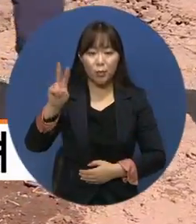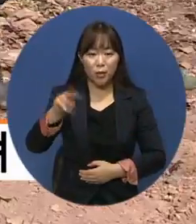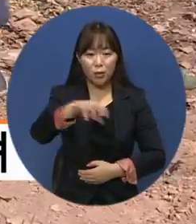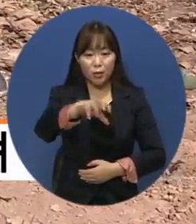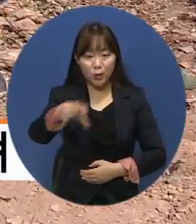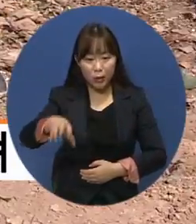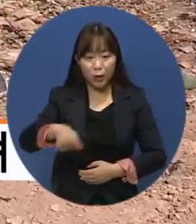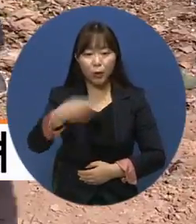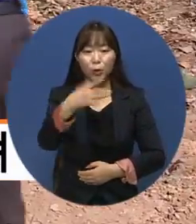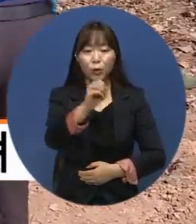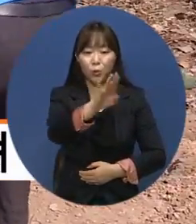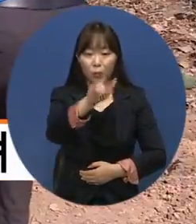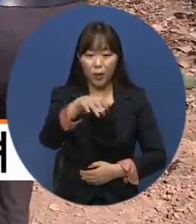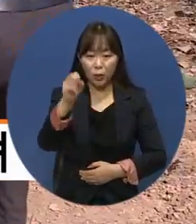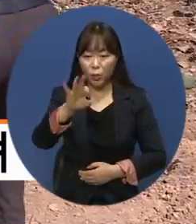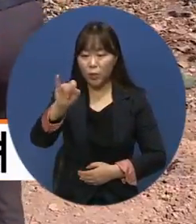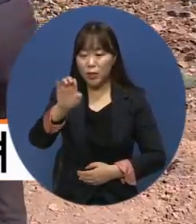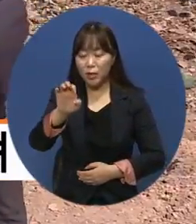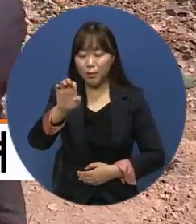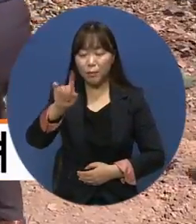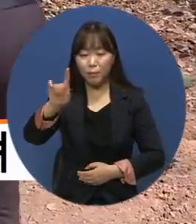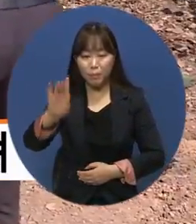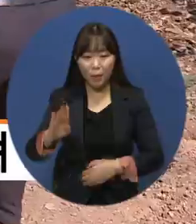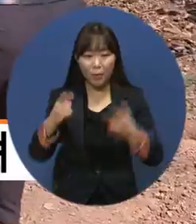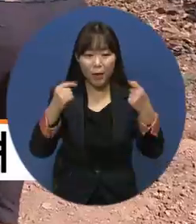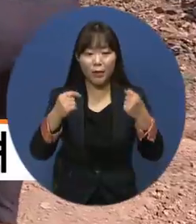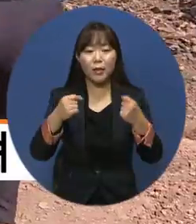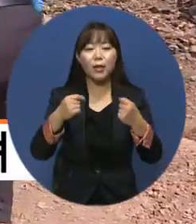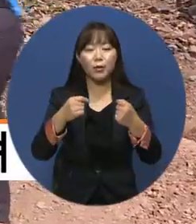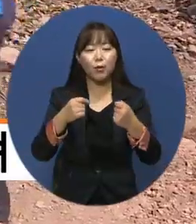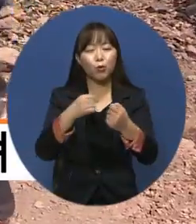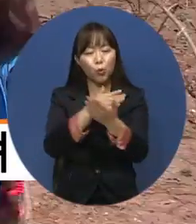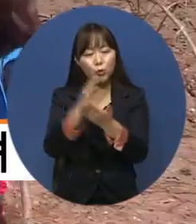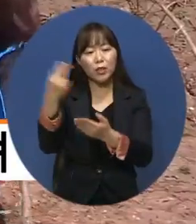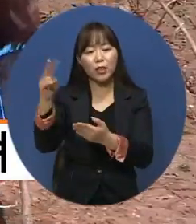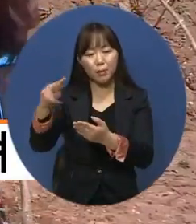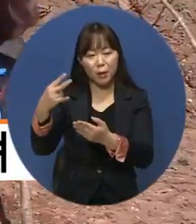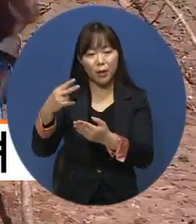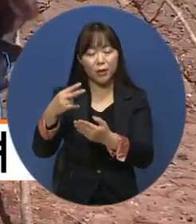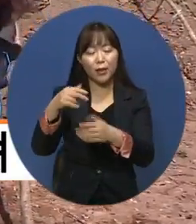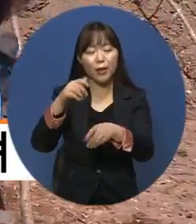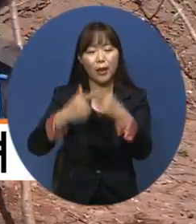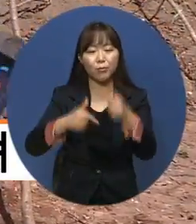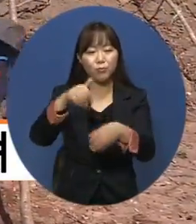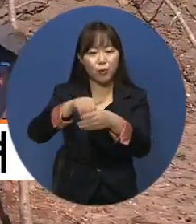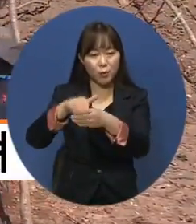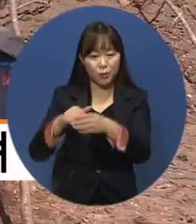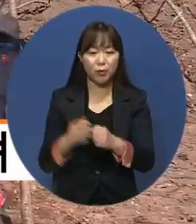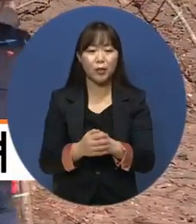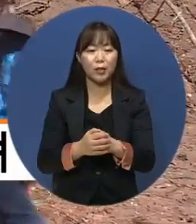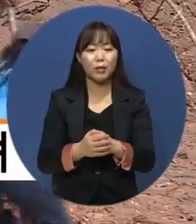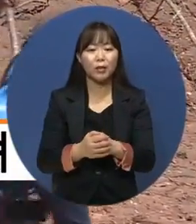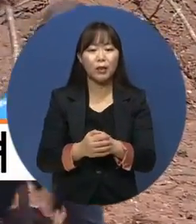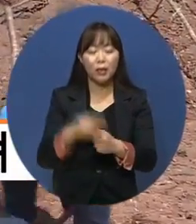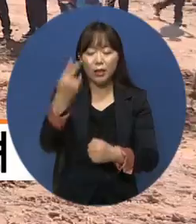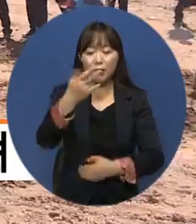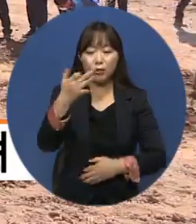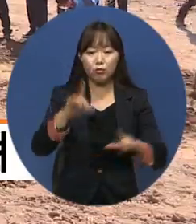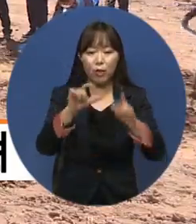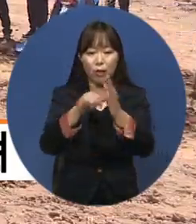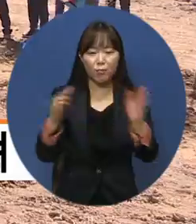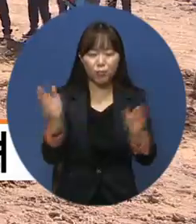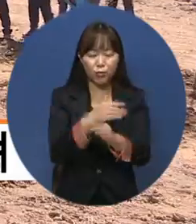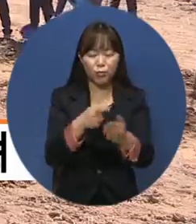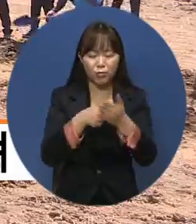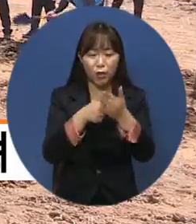4,000제곱미터에 동백과 잎합 등 200여 주의 나무를 심었습니다. 순천시가 2019년부터 추진하고 있는 천만